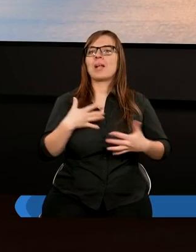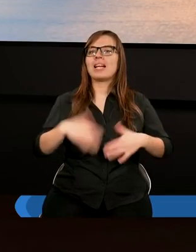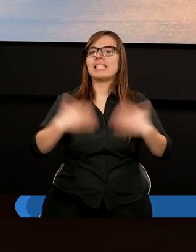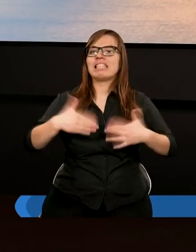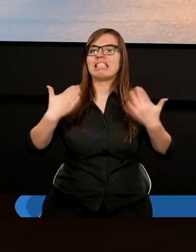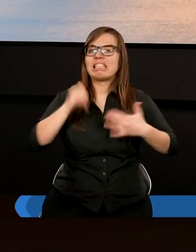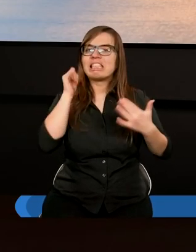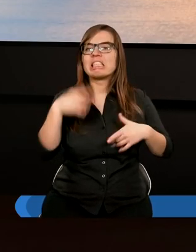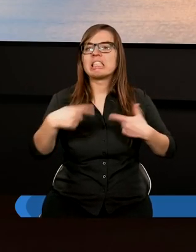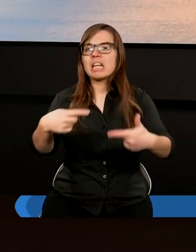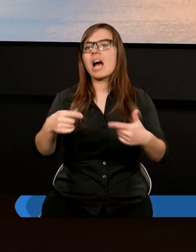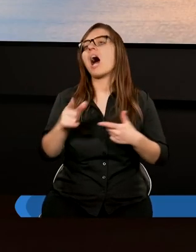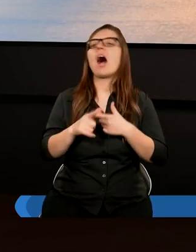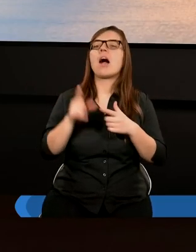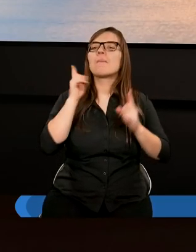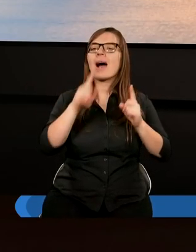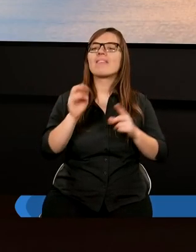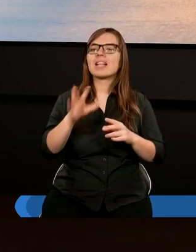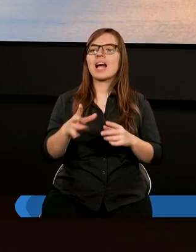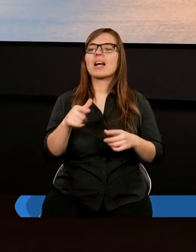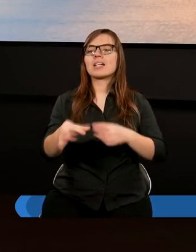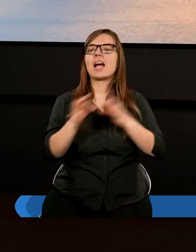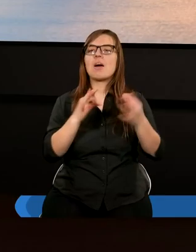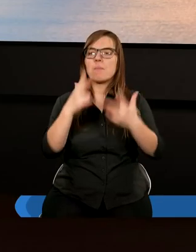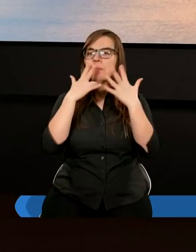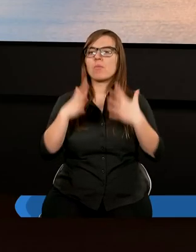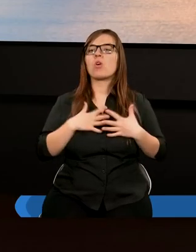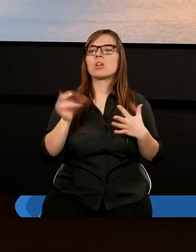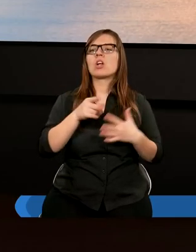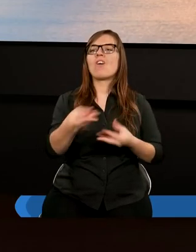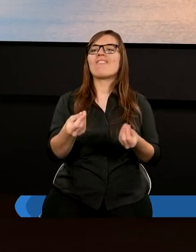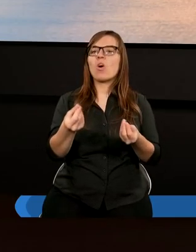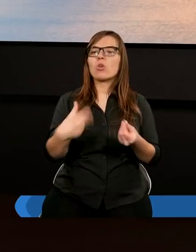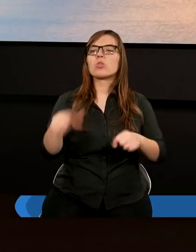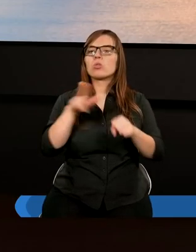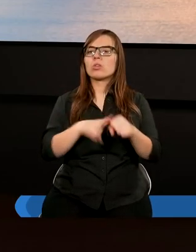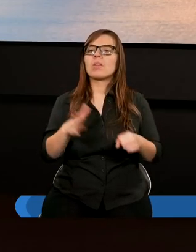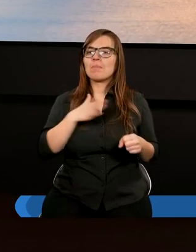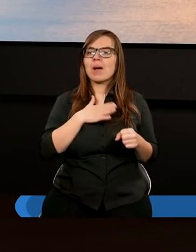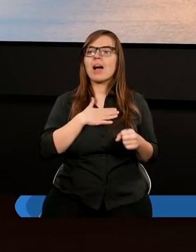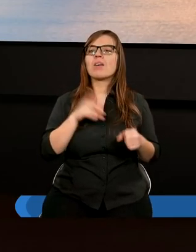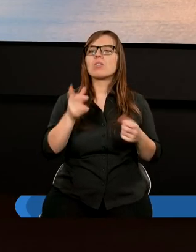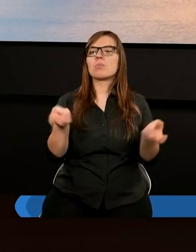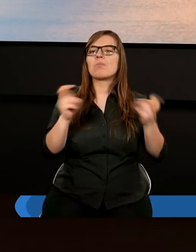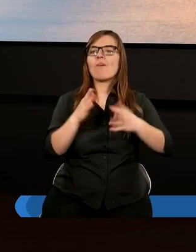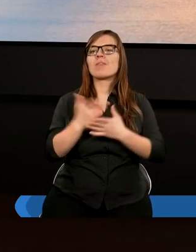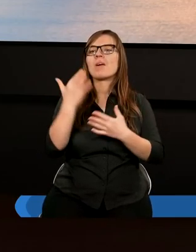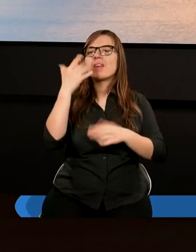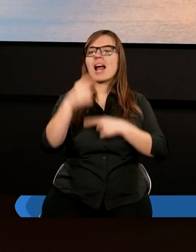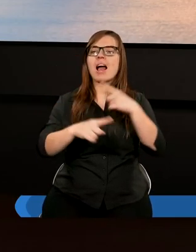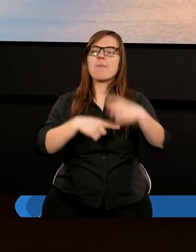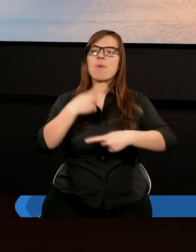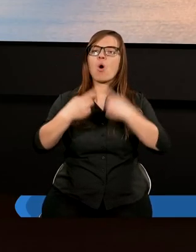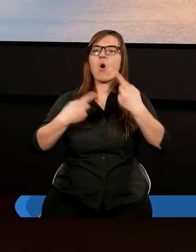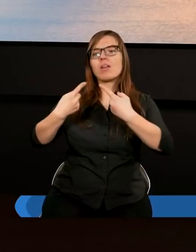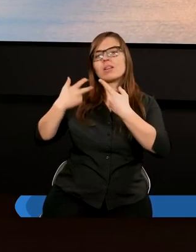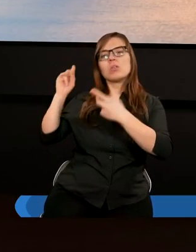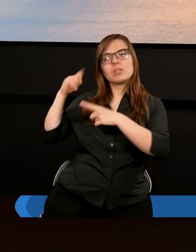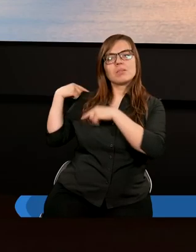Natomiast prawda jest taka, że historia pokazuje, że fortuny, które powstawały, często powstawały przez wiele pokoleń,